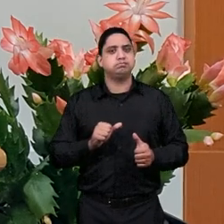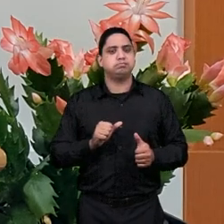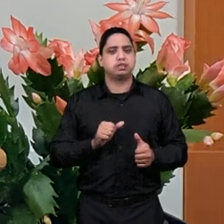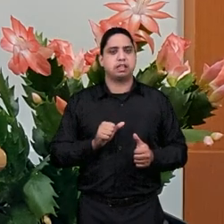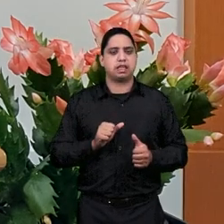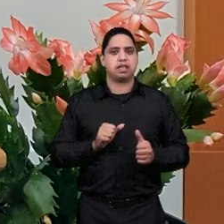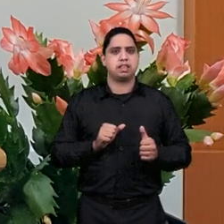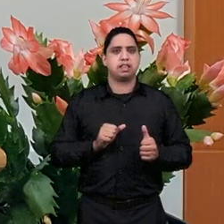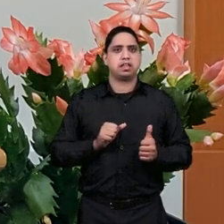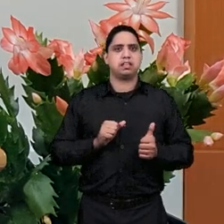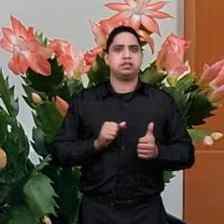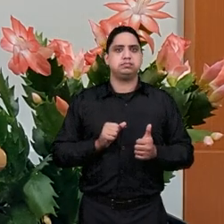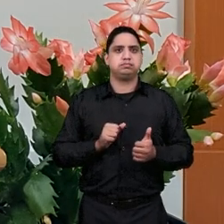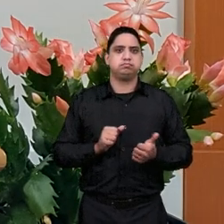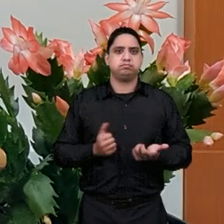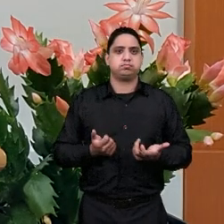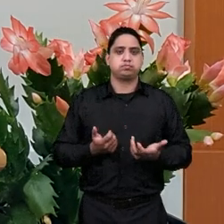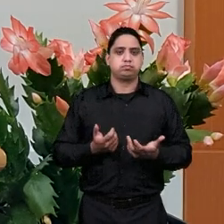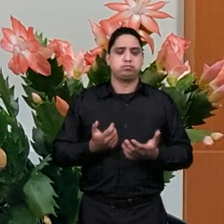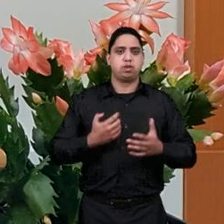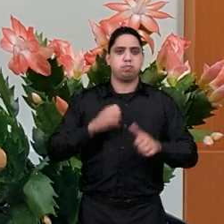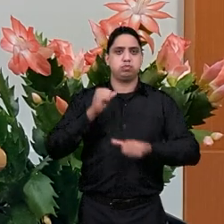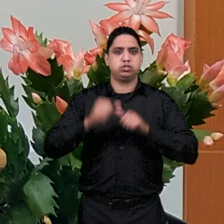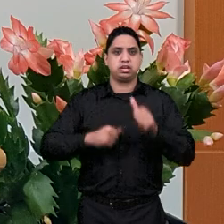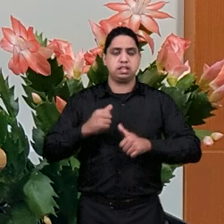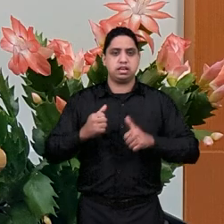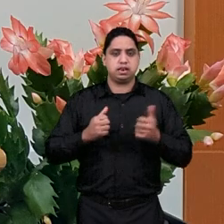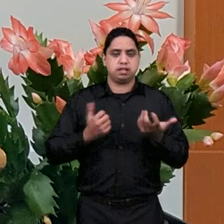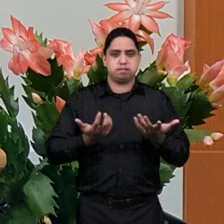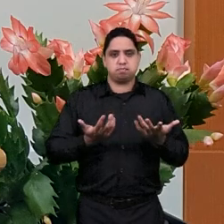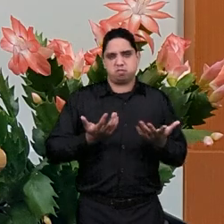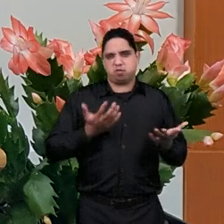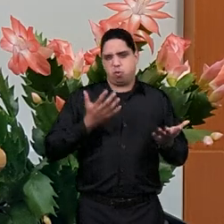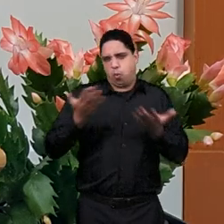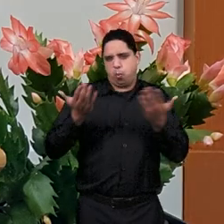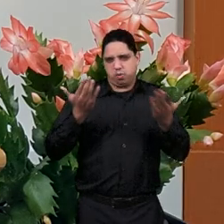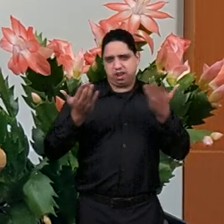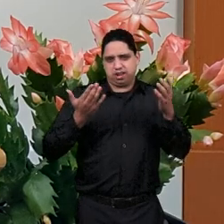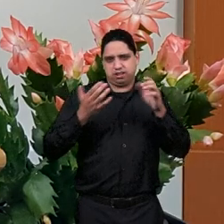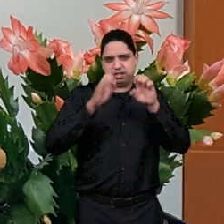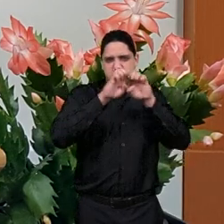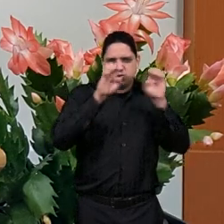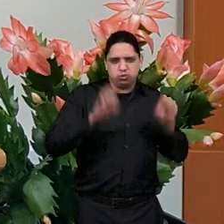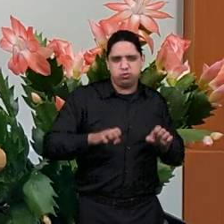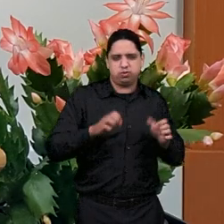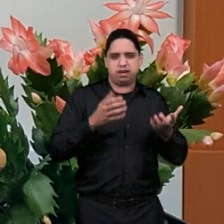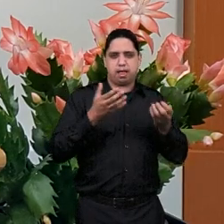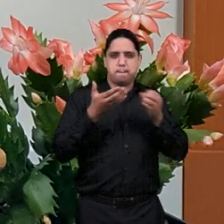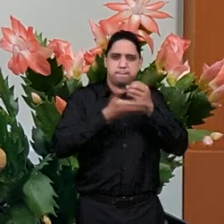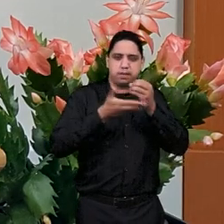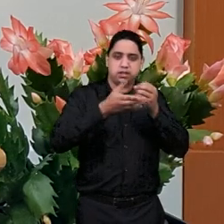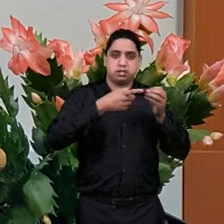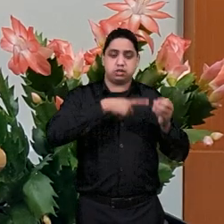a ramenés jusqu'à un certain moment, mais maintenant, spécifiquement,